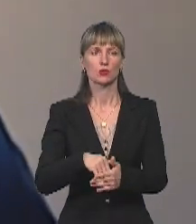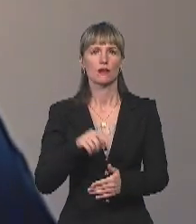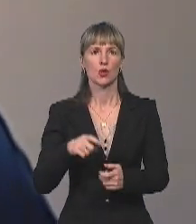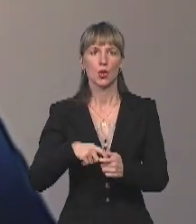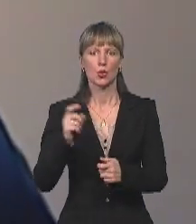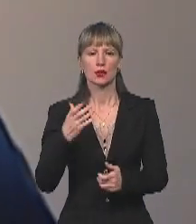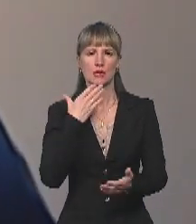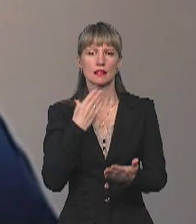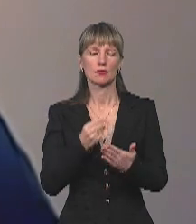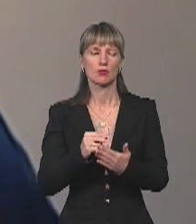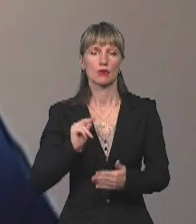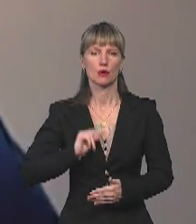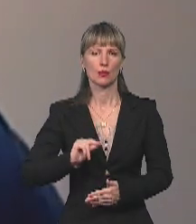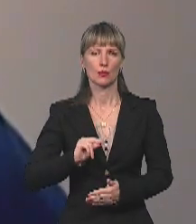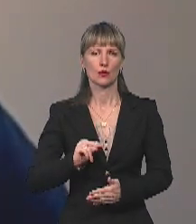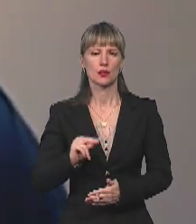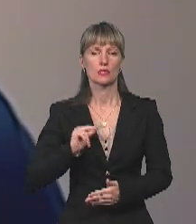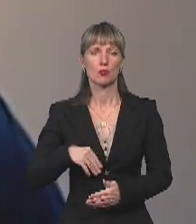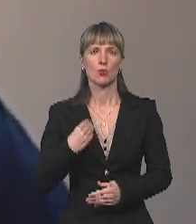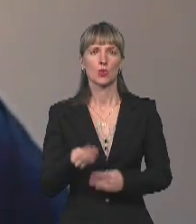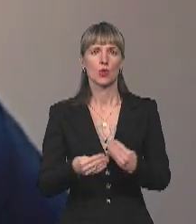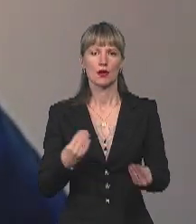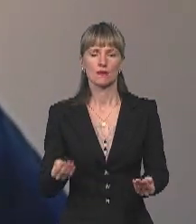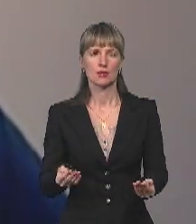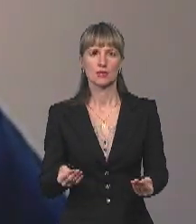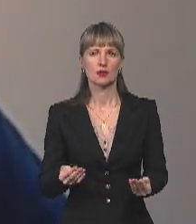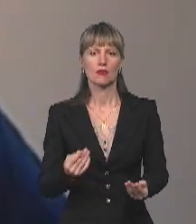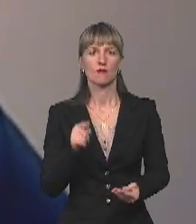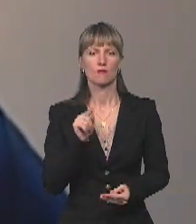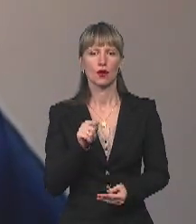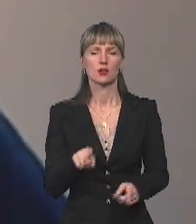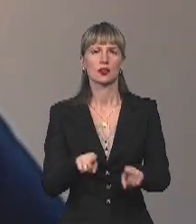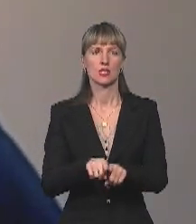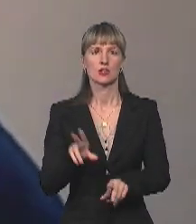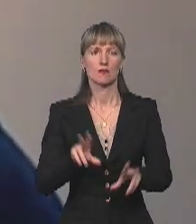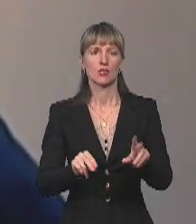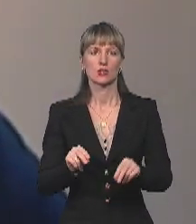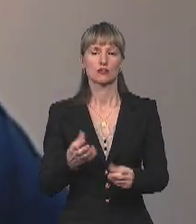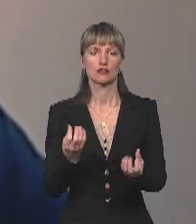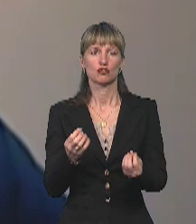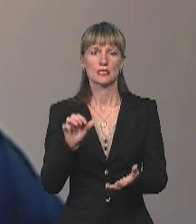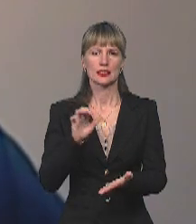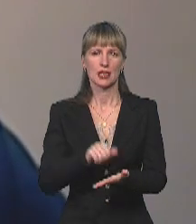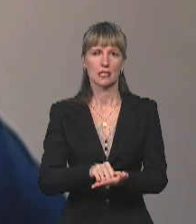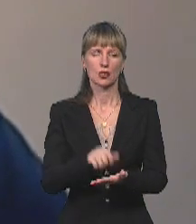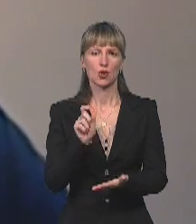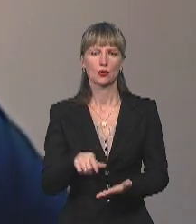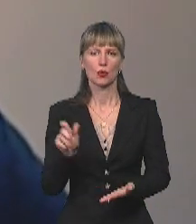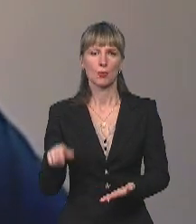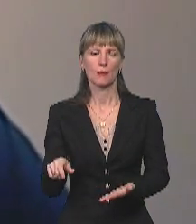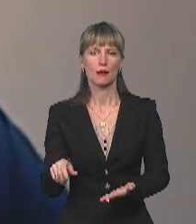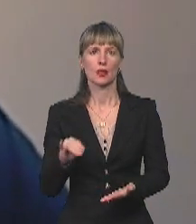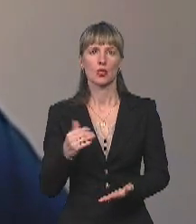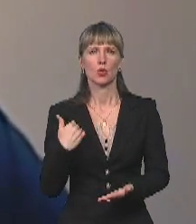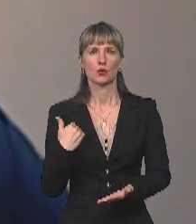свої трудові відносини з роботодавцем. Тобто вони теж вважаються ще зайнятими особами. І